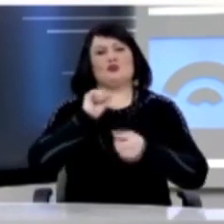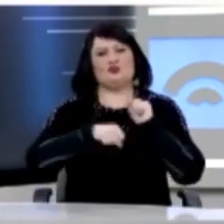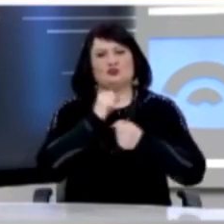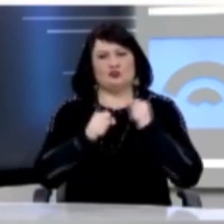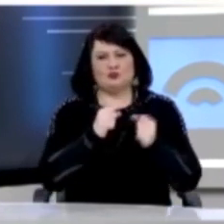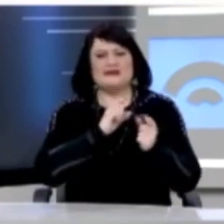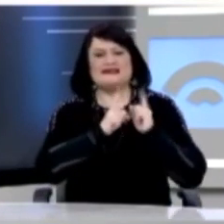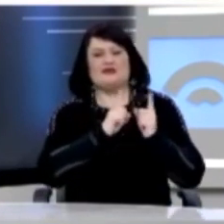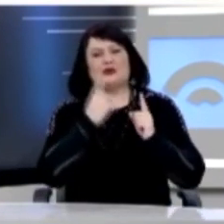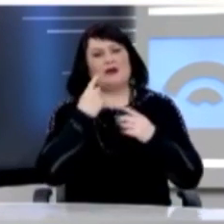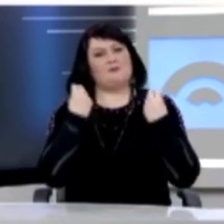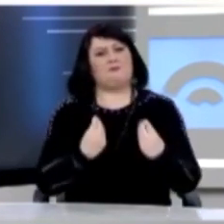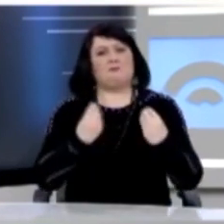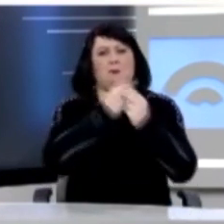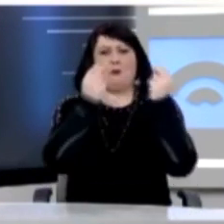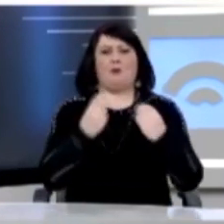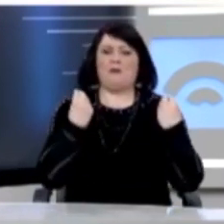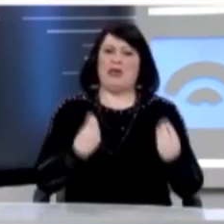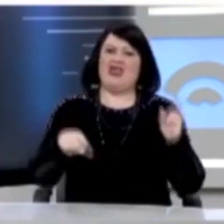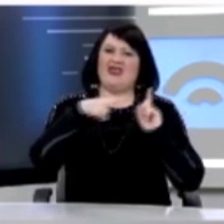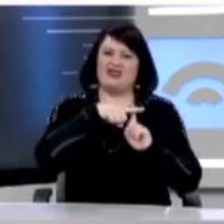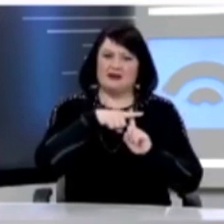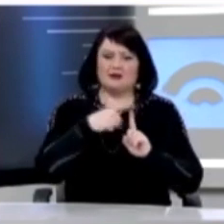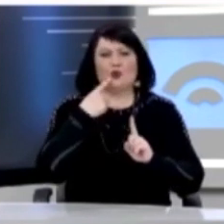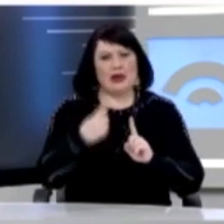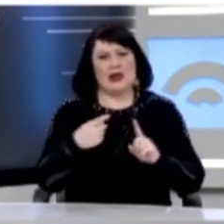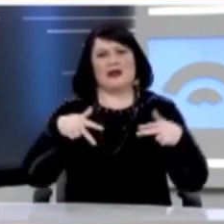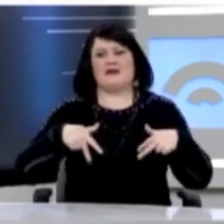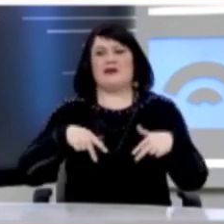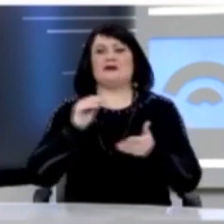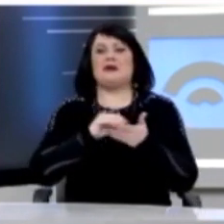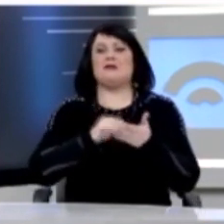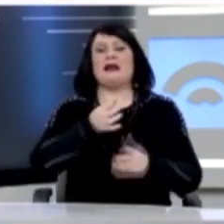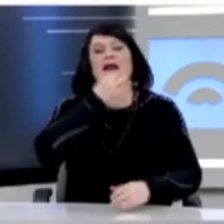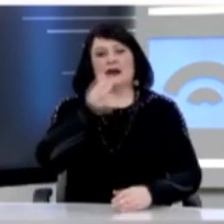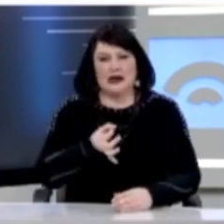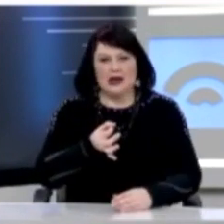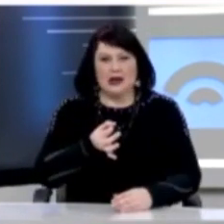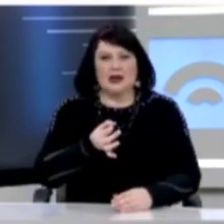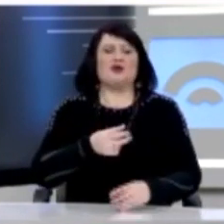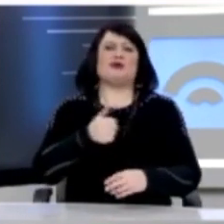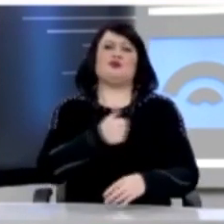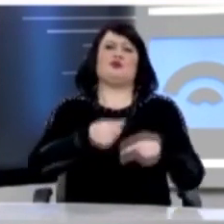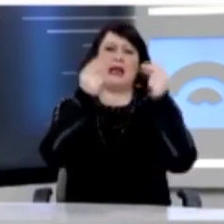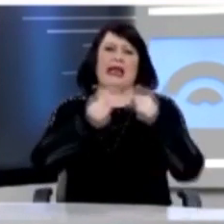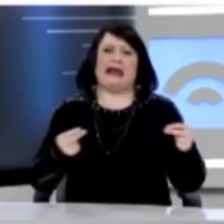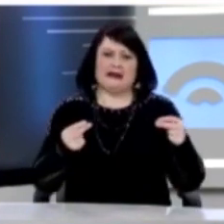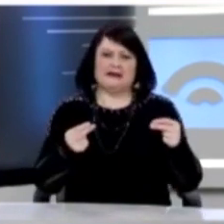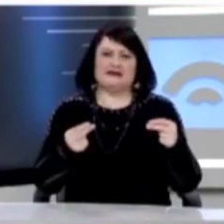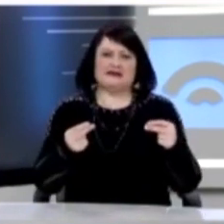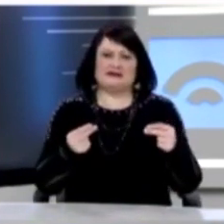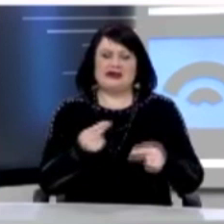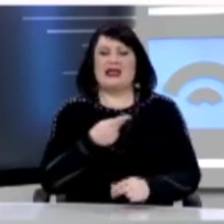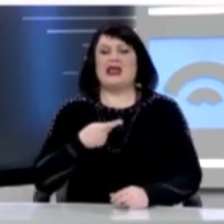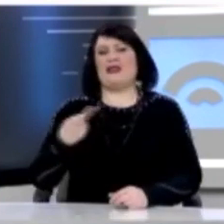τη συμφωνία επαναλαμβάνει ότι πρόκειται απλά για την επίλυση ενός